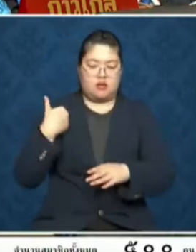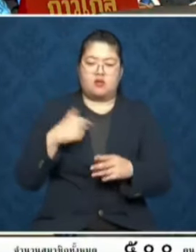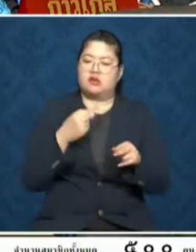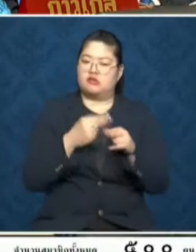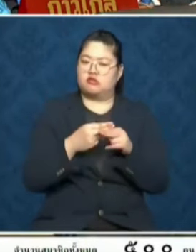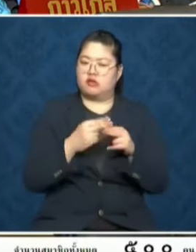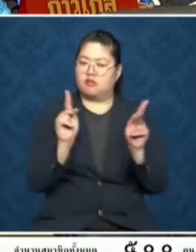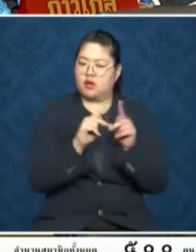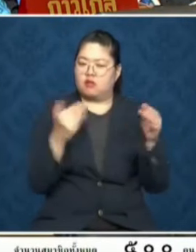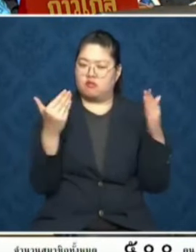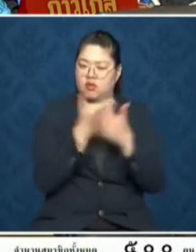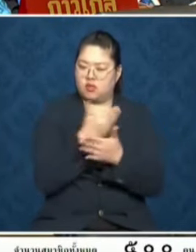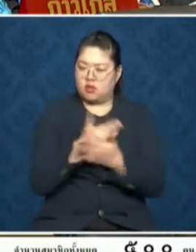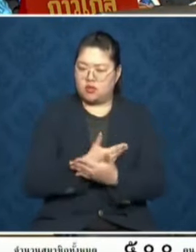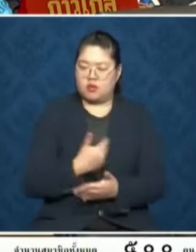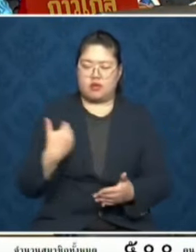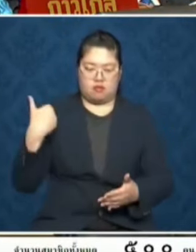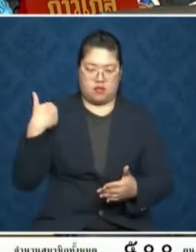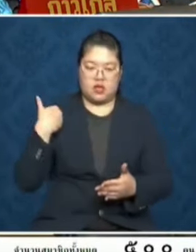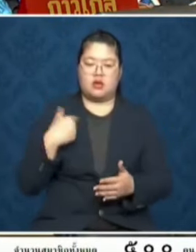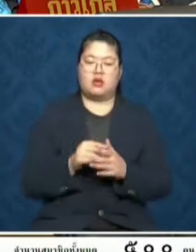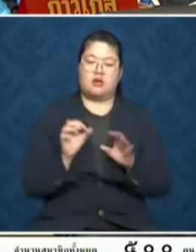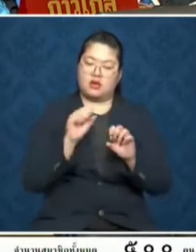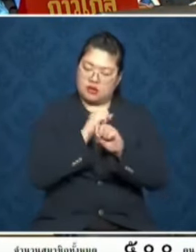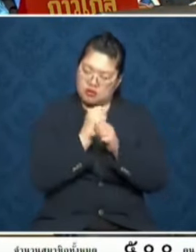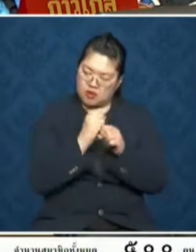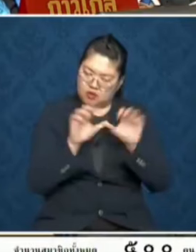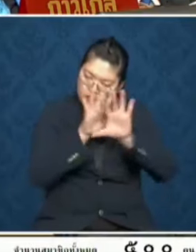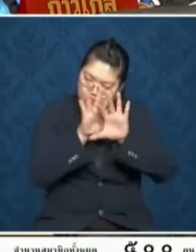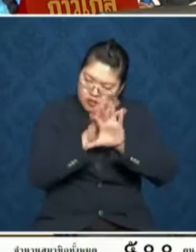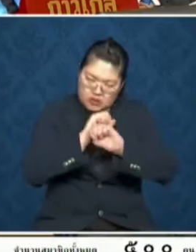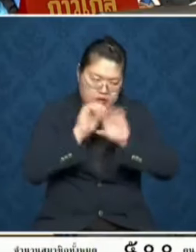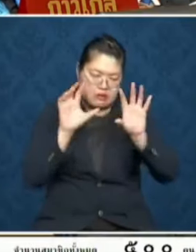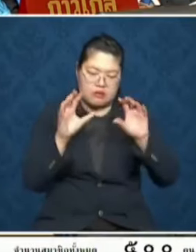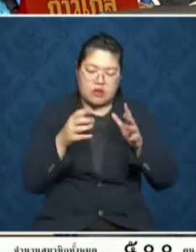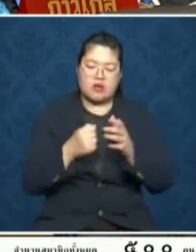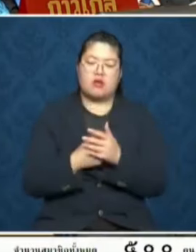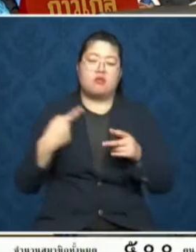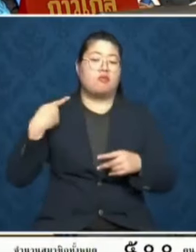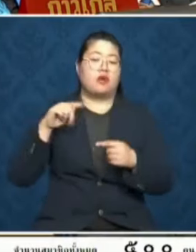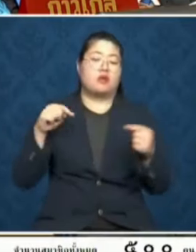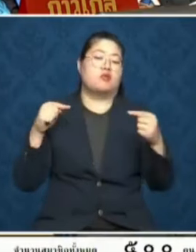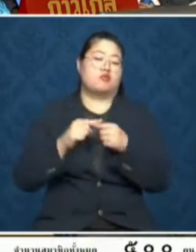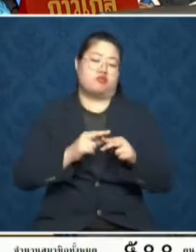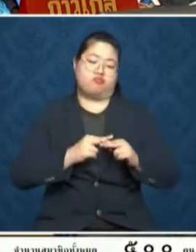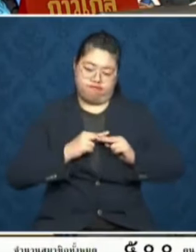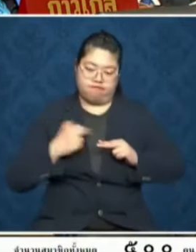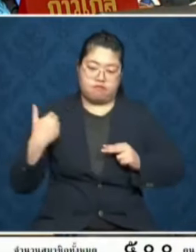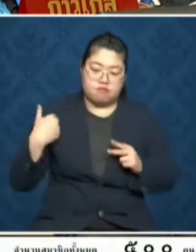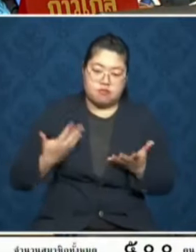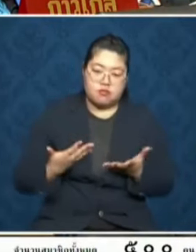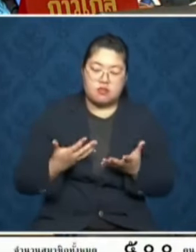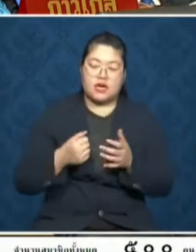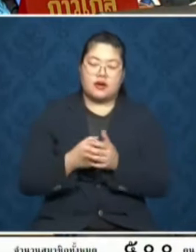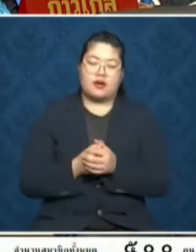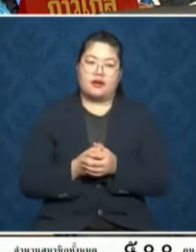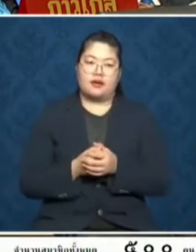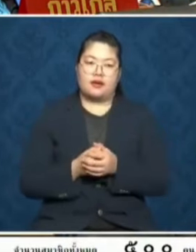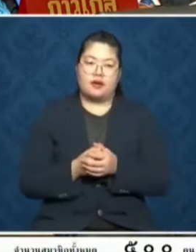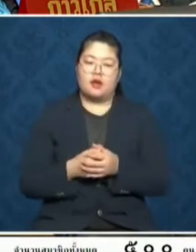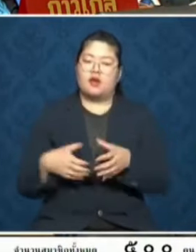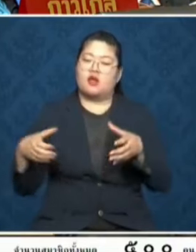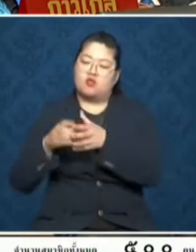ใสแค่ไหนในการบริหารใช้อำนาจที่ทับซ้อนก่อให้เกิดการเอื้อผลประโยชน์ให้กับตนเองหรือเปล่าและมีการเอื้อ